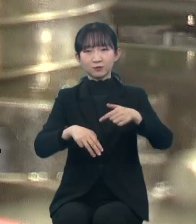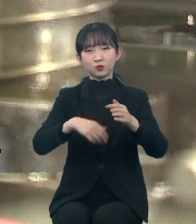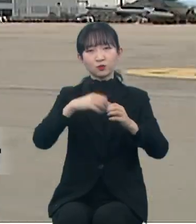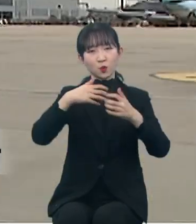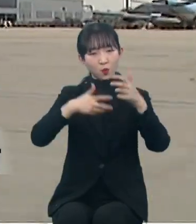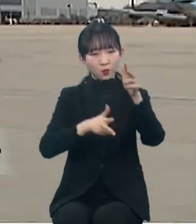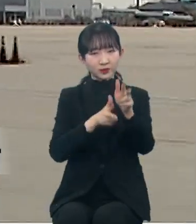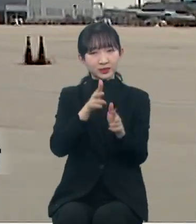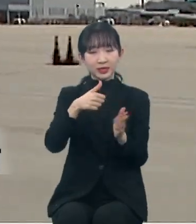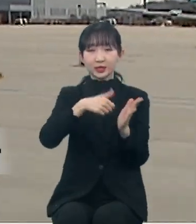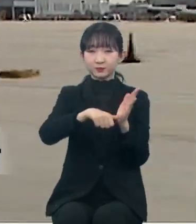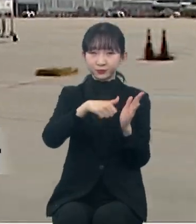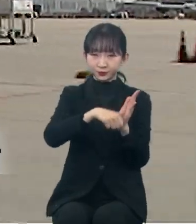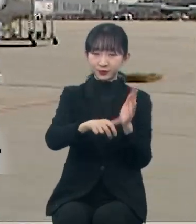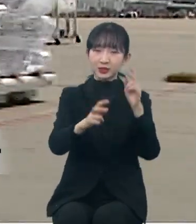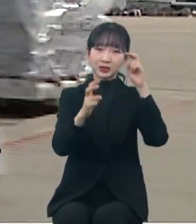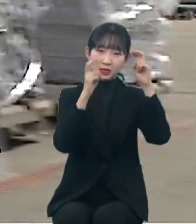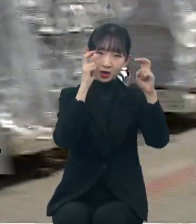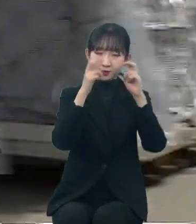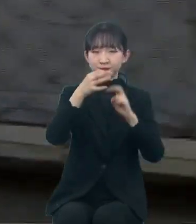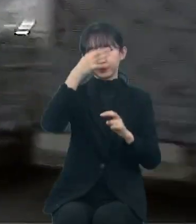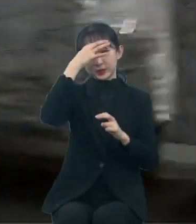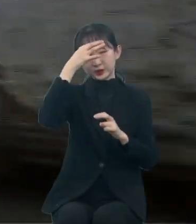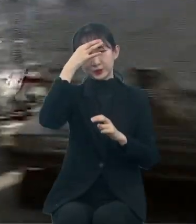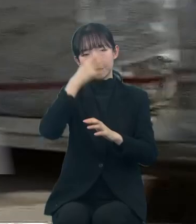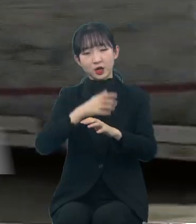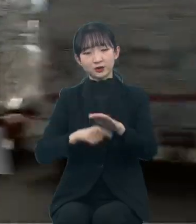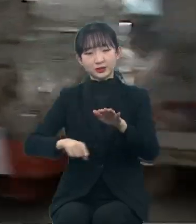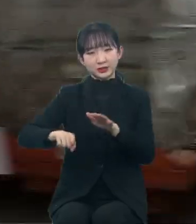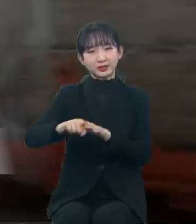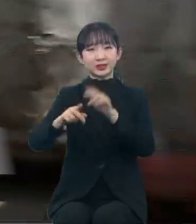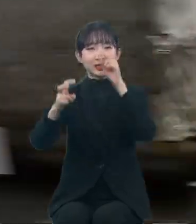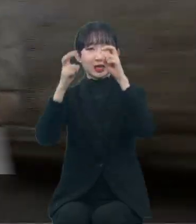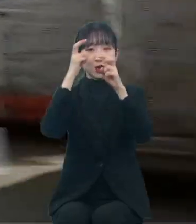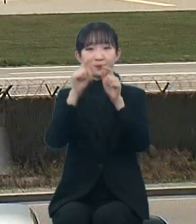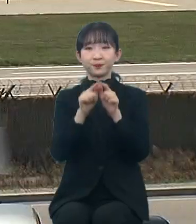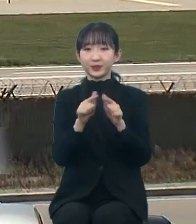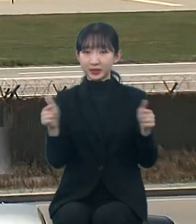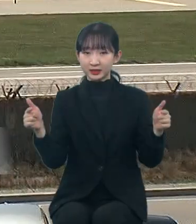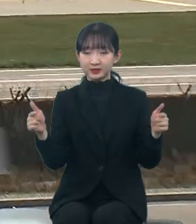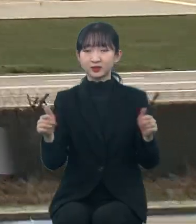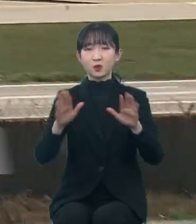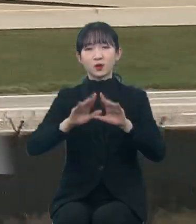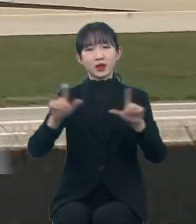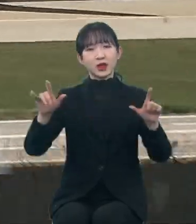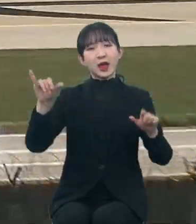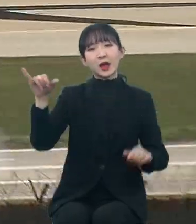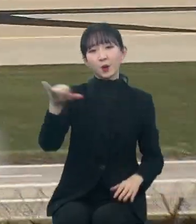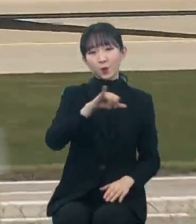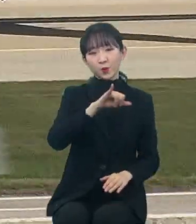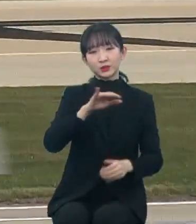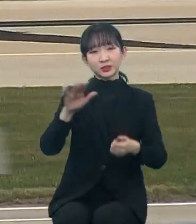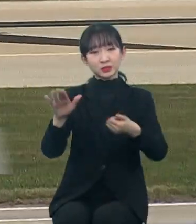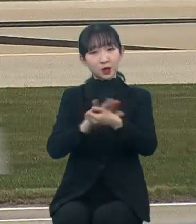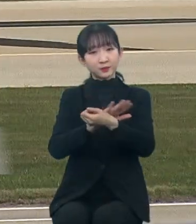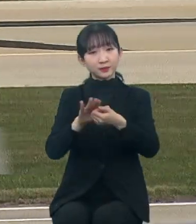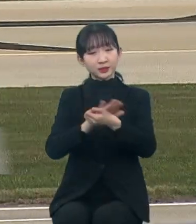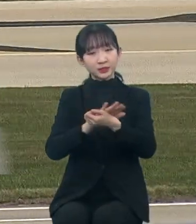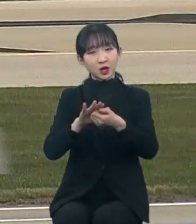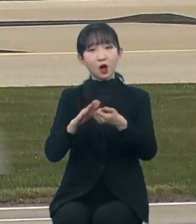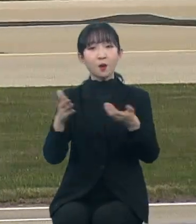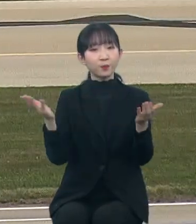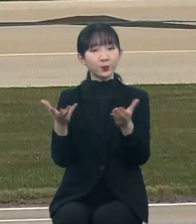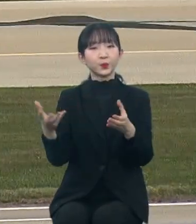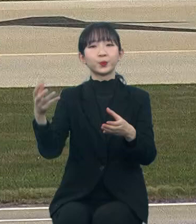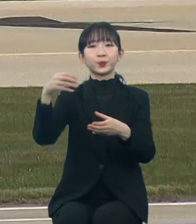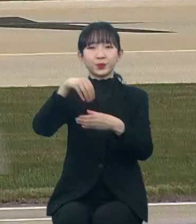기업과 기술혁신 선도형 기업 등입니다. 올해는 항공 물류 등 항공 운송 지원 서비스업도 지원 대상에